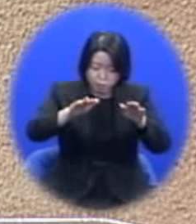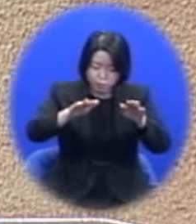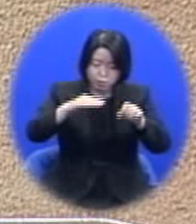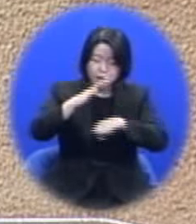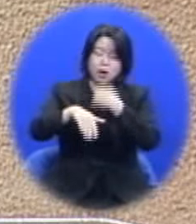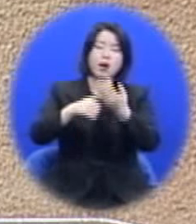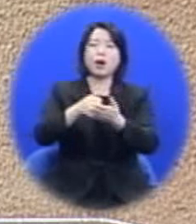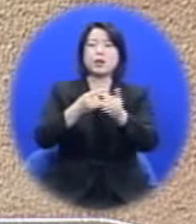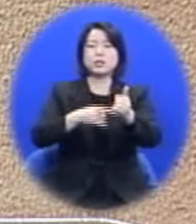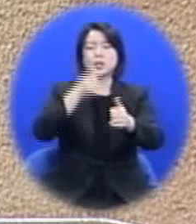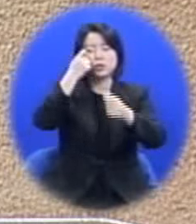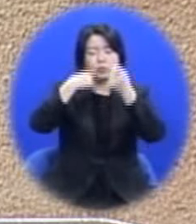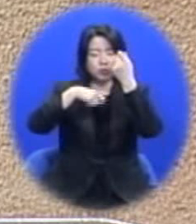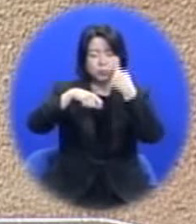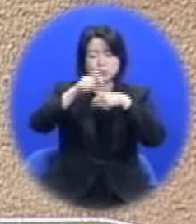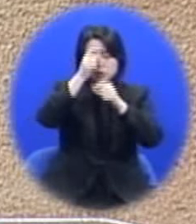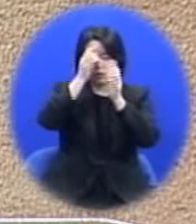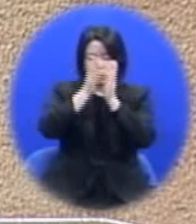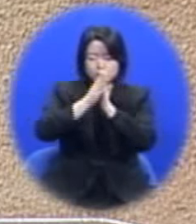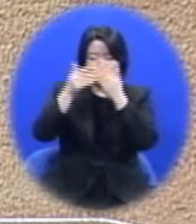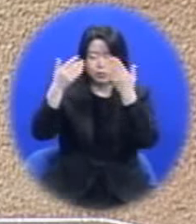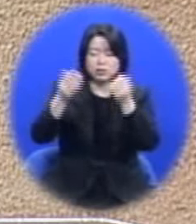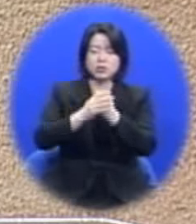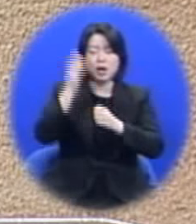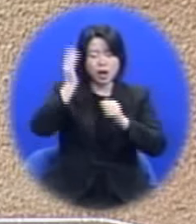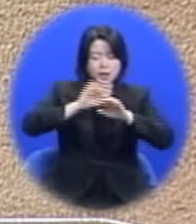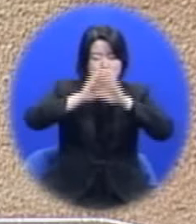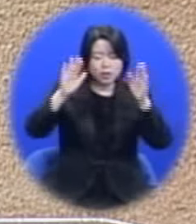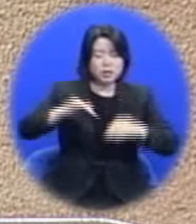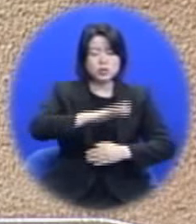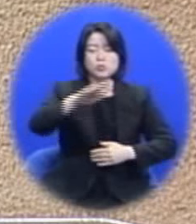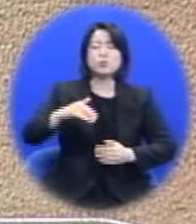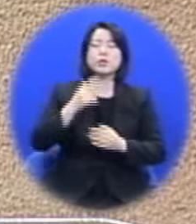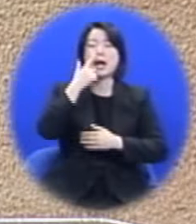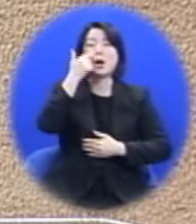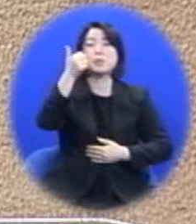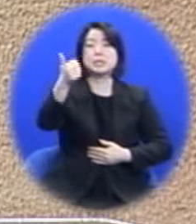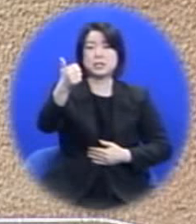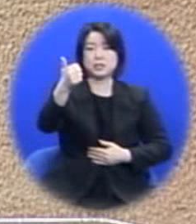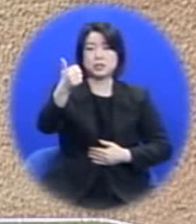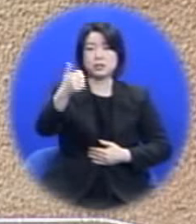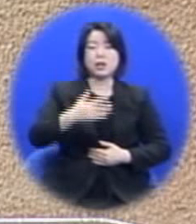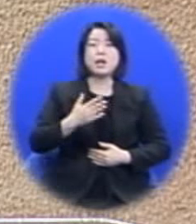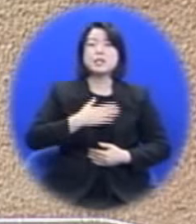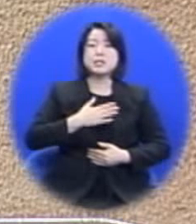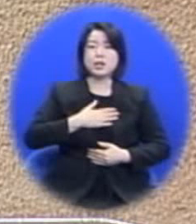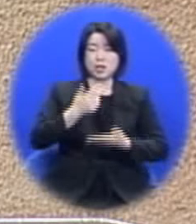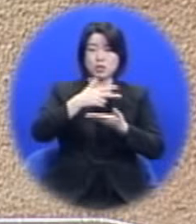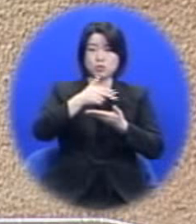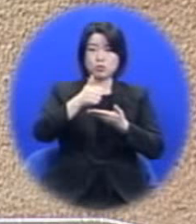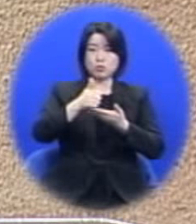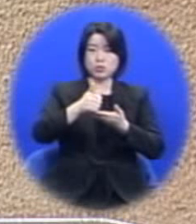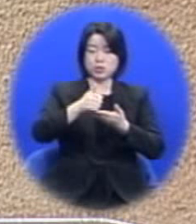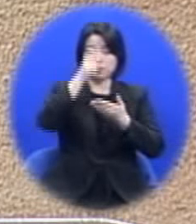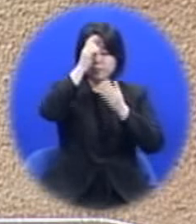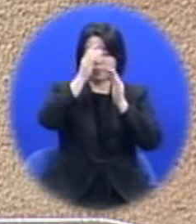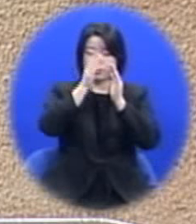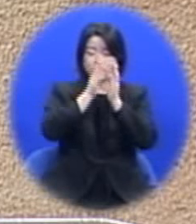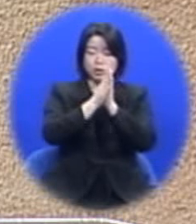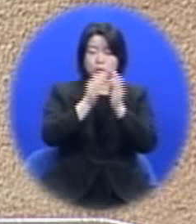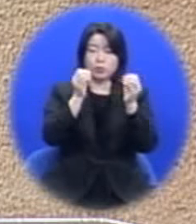하나님께 눈물의 기도를 올렸어요. 하늘에 계신 우리 아버지여 제가 주님의 기도문도